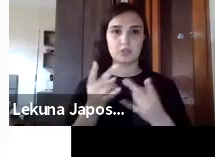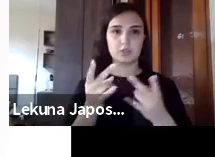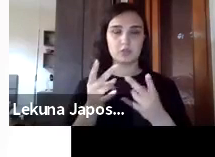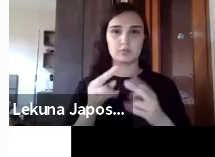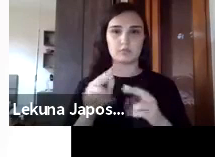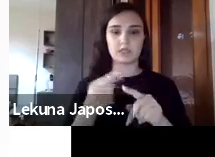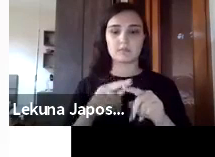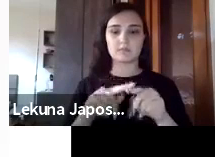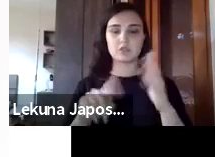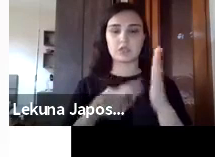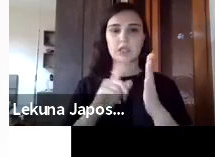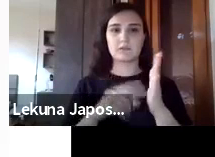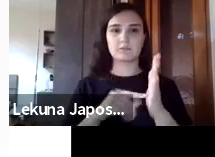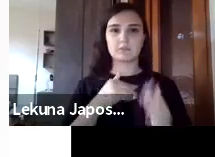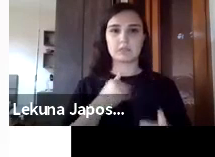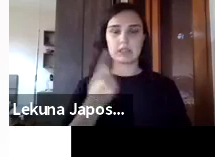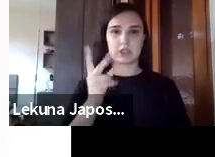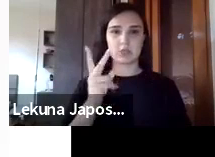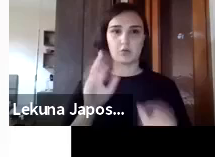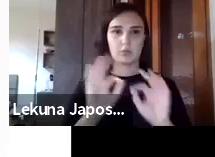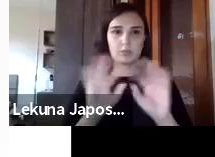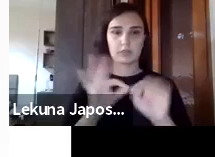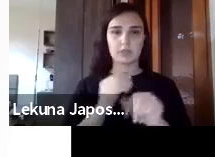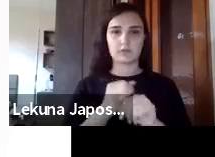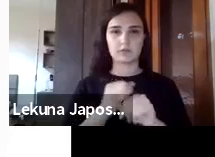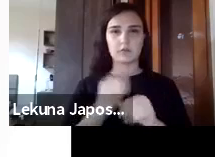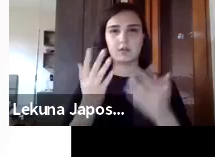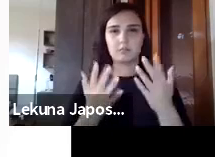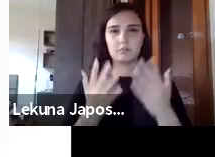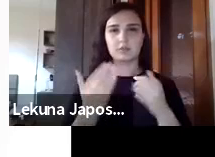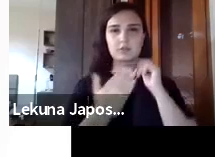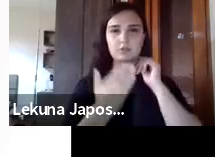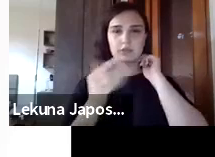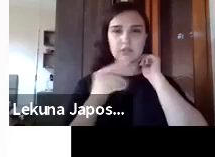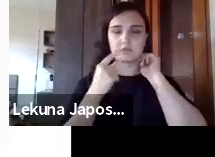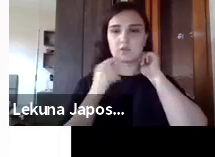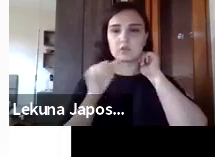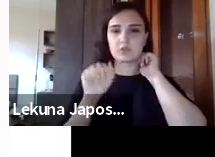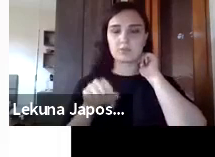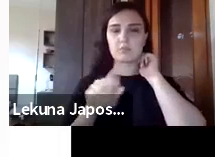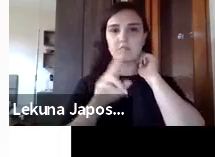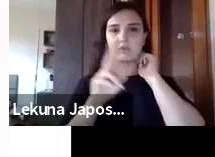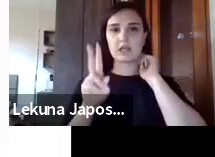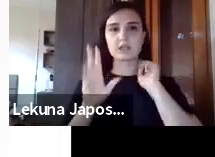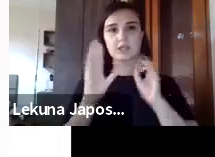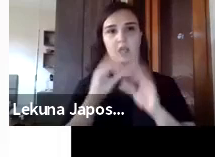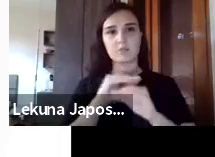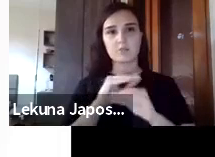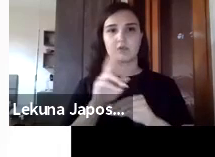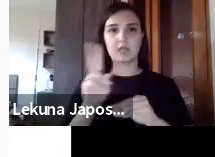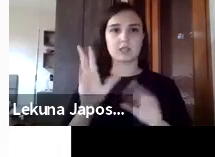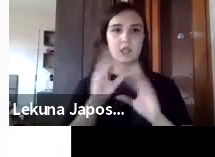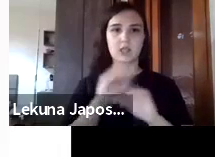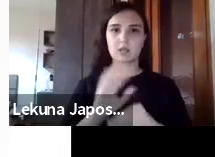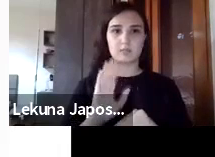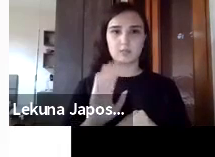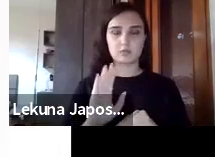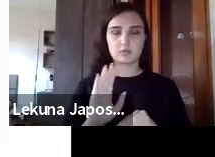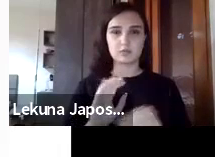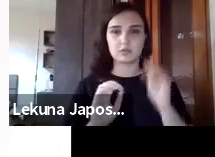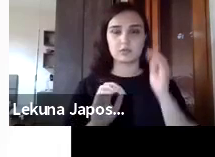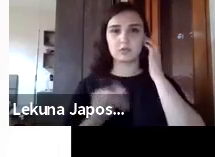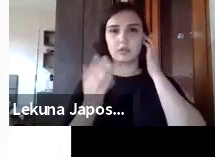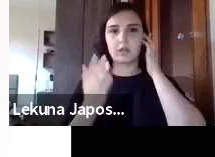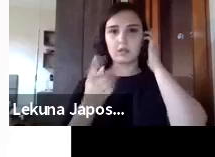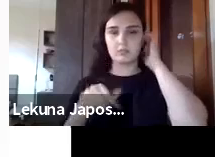ამ კითხებზე მინდა ერთი კომენტარი გავაკეთო, მარიამ. ალბათ შენ ახსენე, რომ შეიძლება ვიღაცას გამოსდის, ვიღაცას არა და